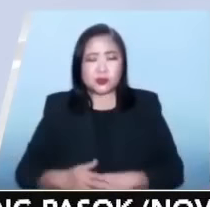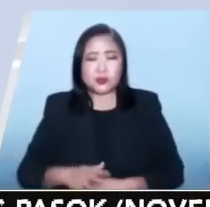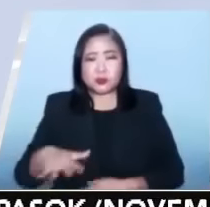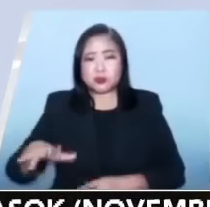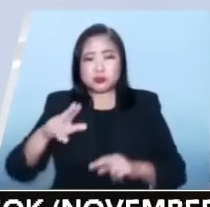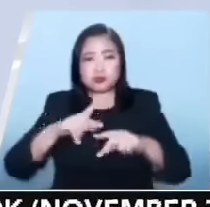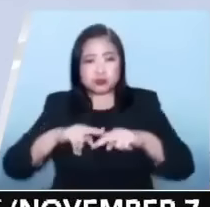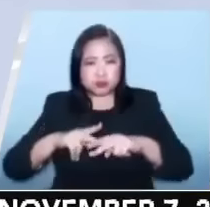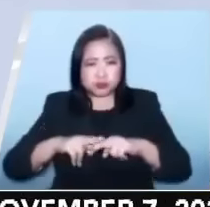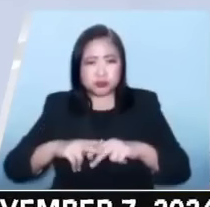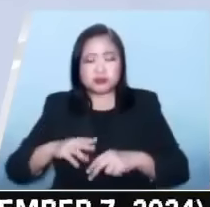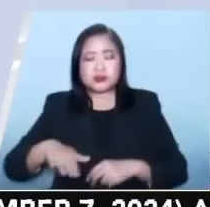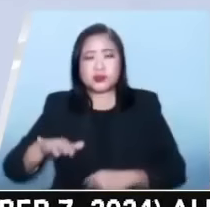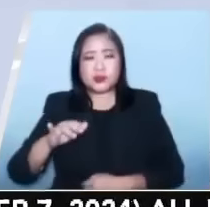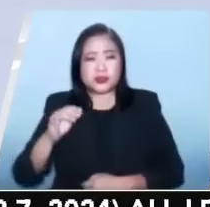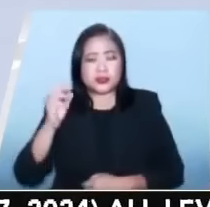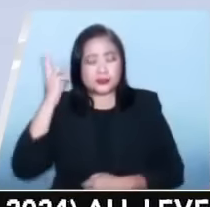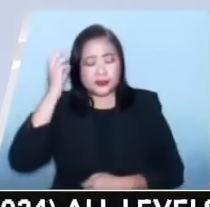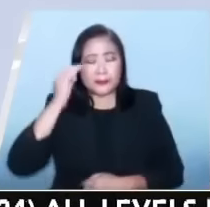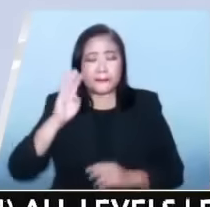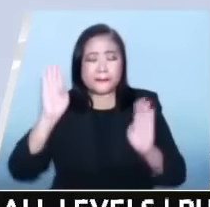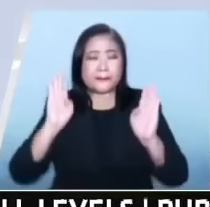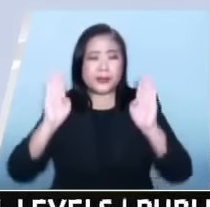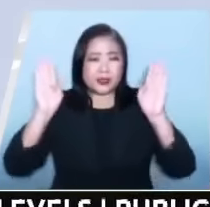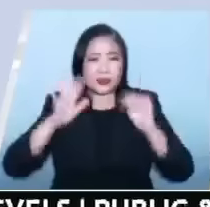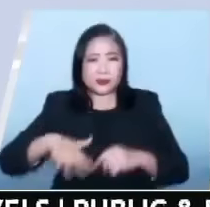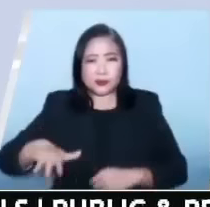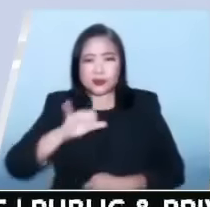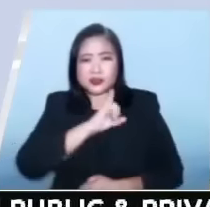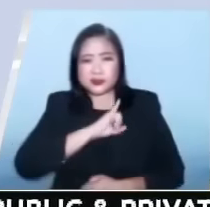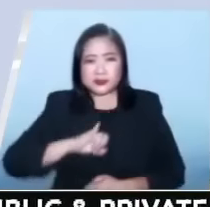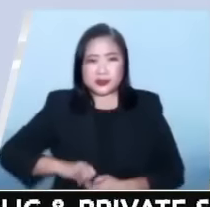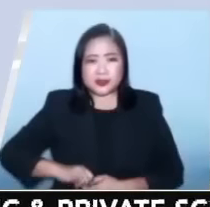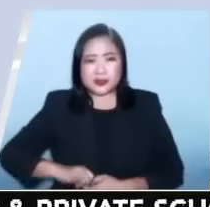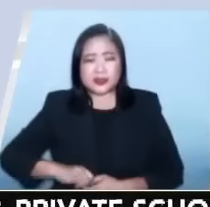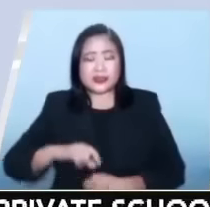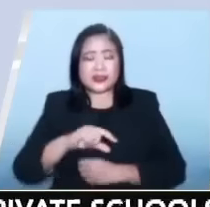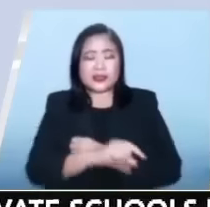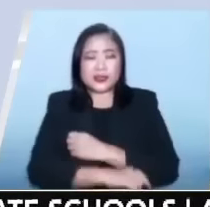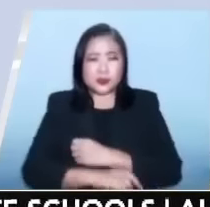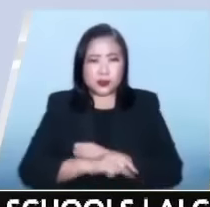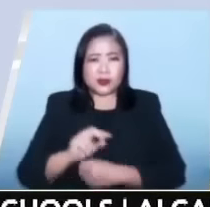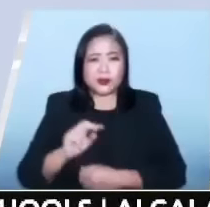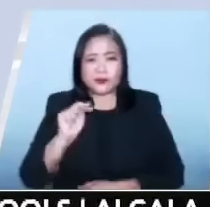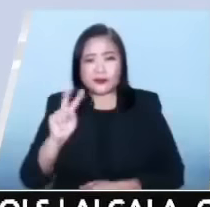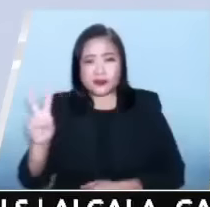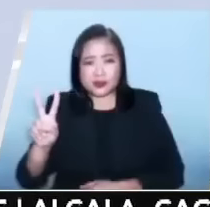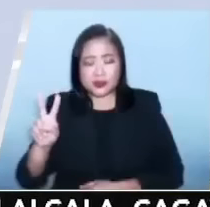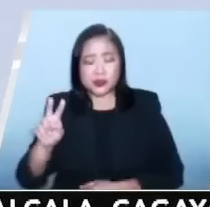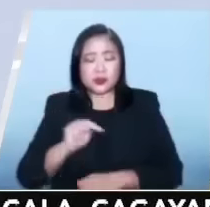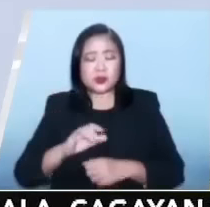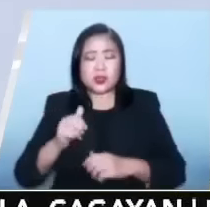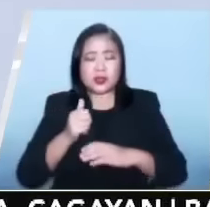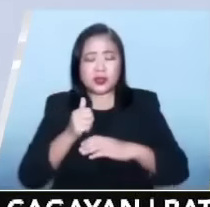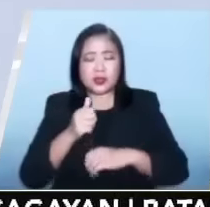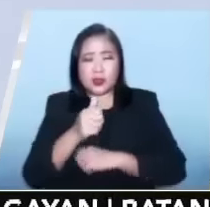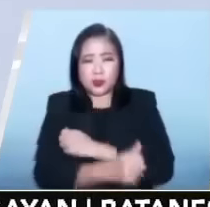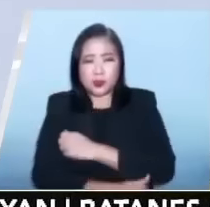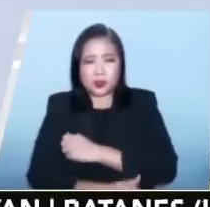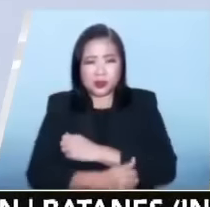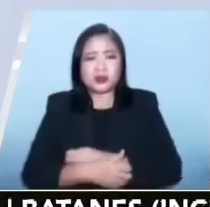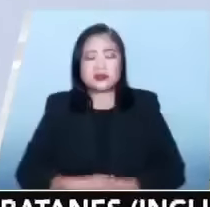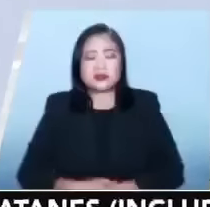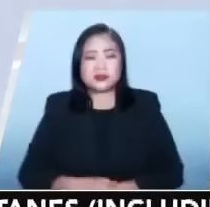Fugao, buong Benguet, buong Isabela, Quirino, Nueva Vizcaya, northern and central portion ng Aurora, northern portion ng Nueva Ecija at